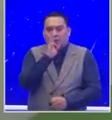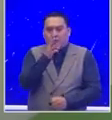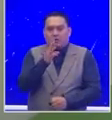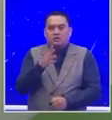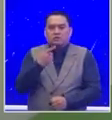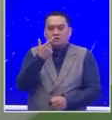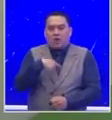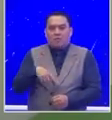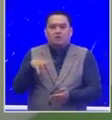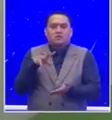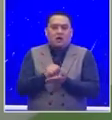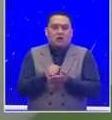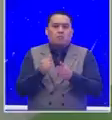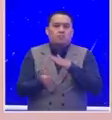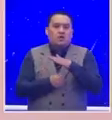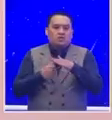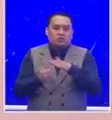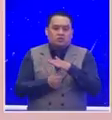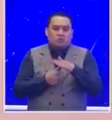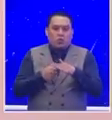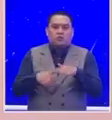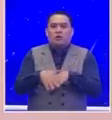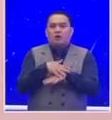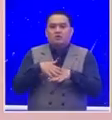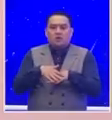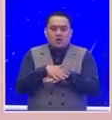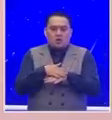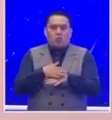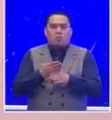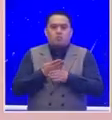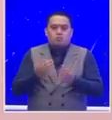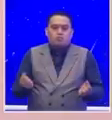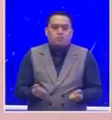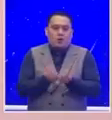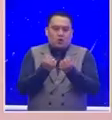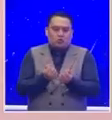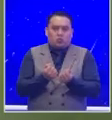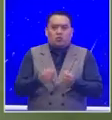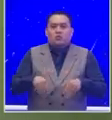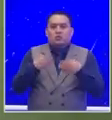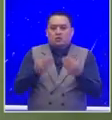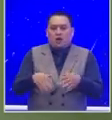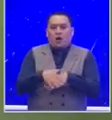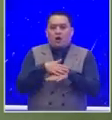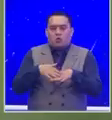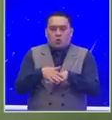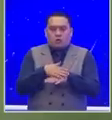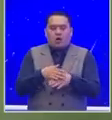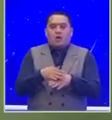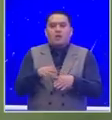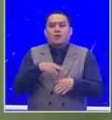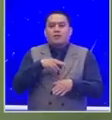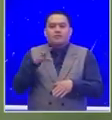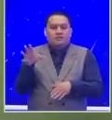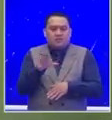для самозанятых, безработных и социально уязвимых слоев населения окажет столь нужную поддержку, которая не даст народу остаться без